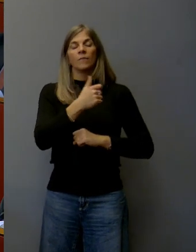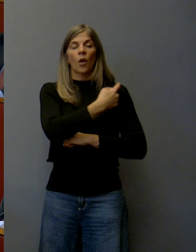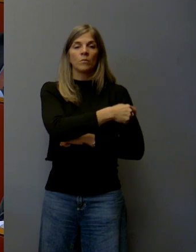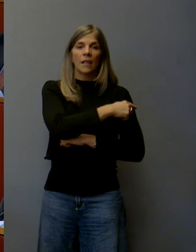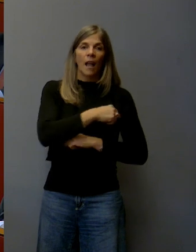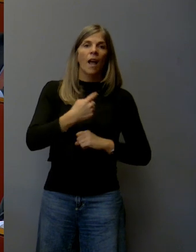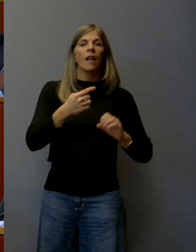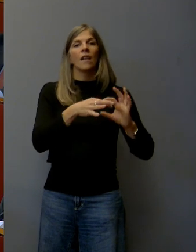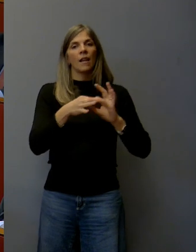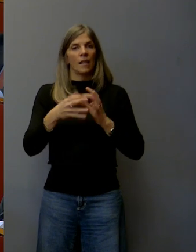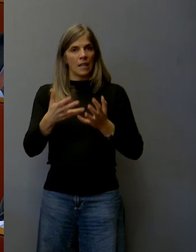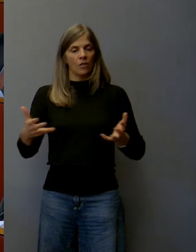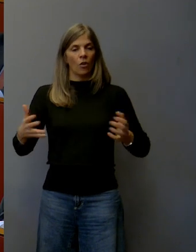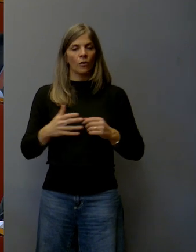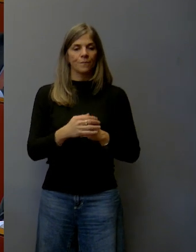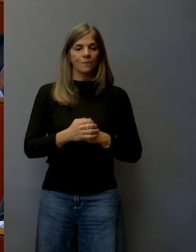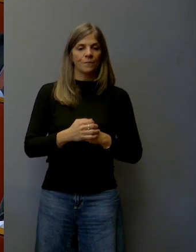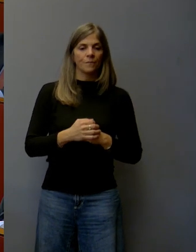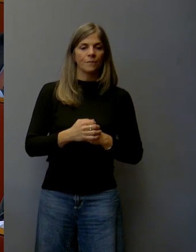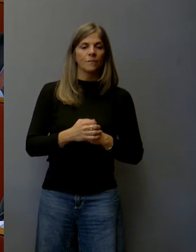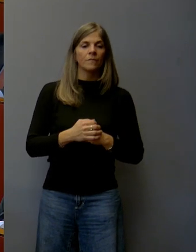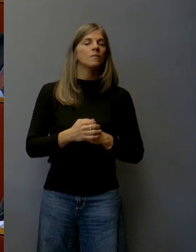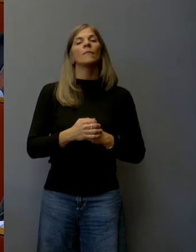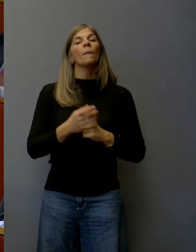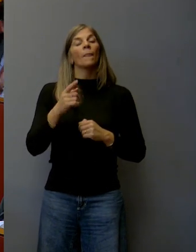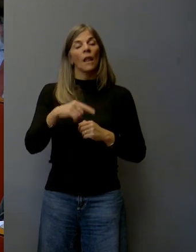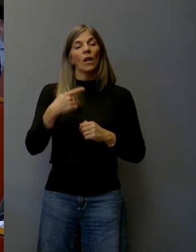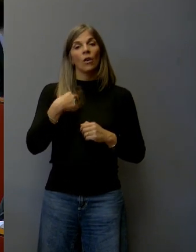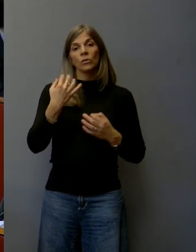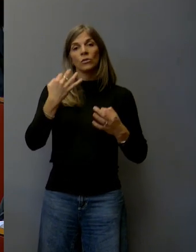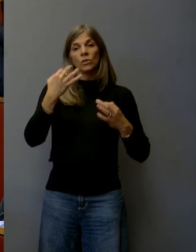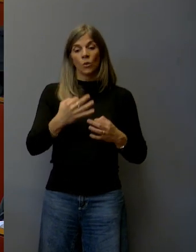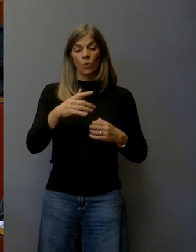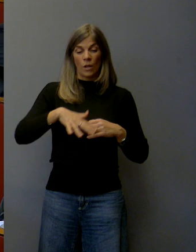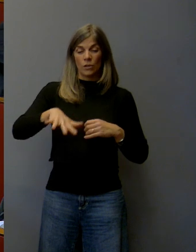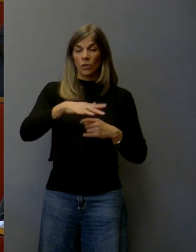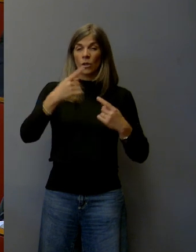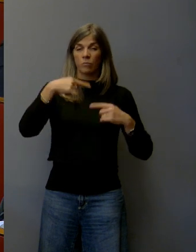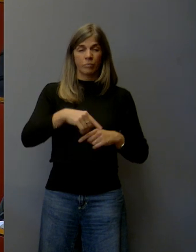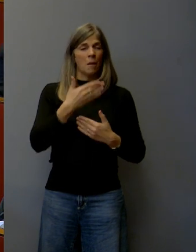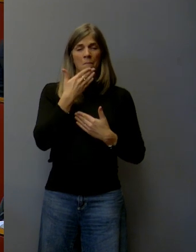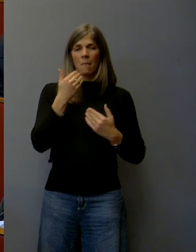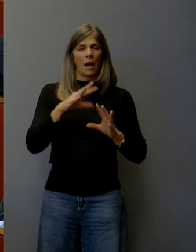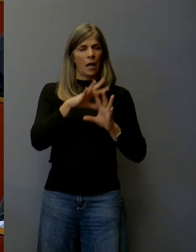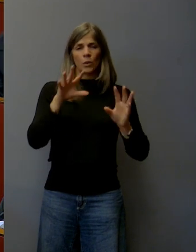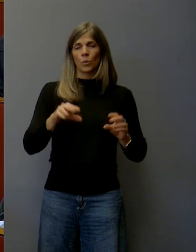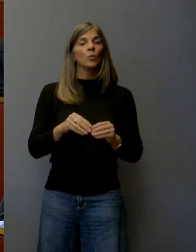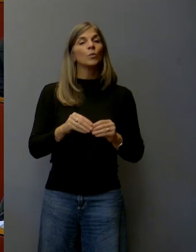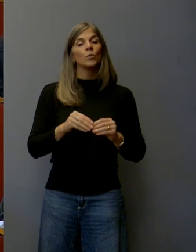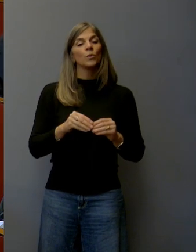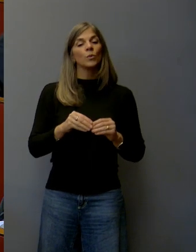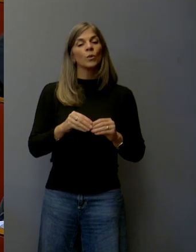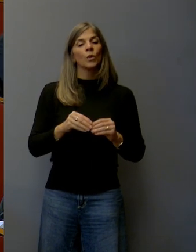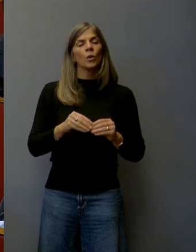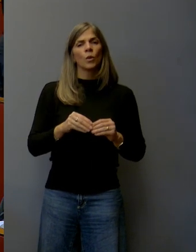collinare ma lo ripeto sono sicura altro anche altrove manca tutto questo l'ultimo